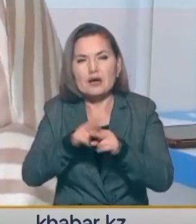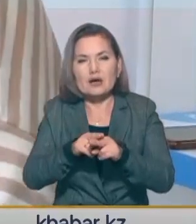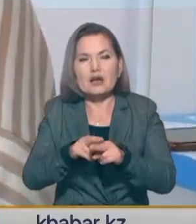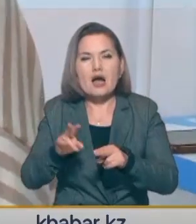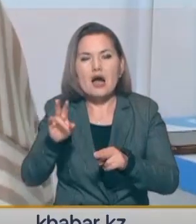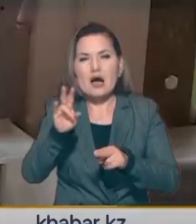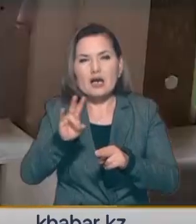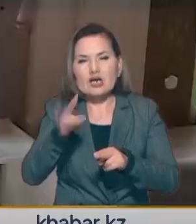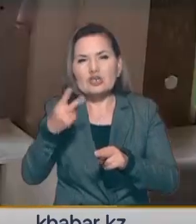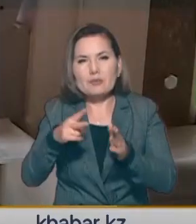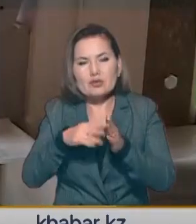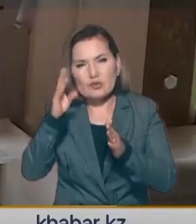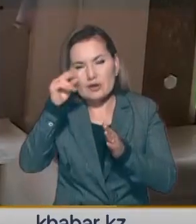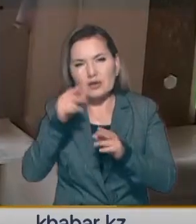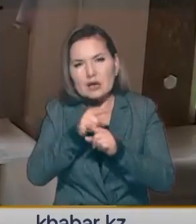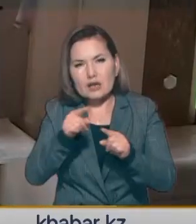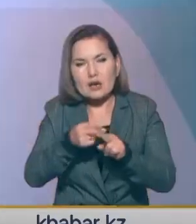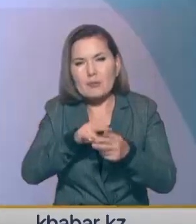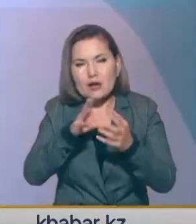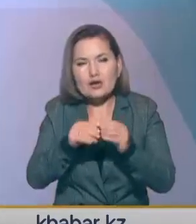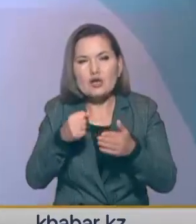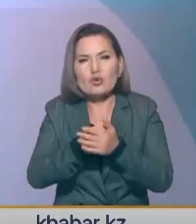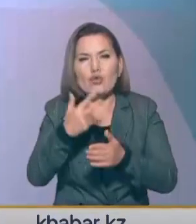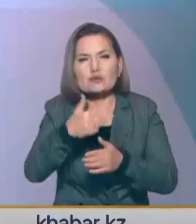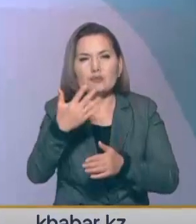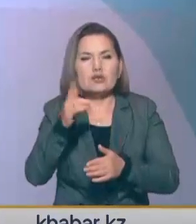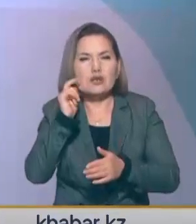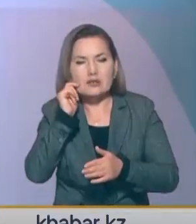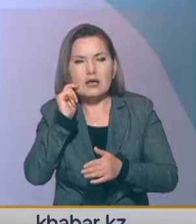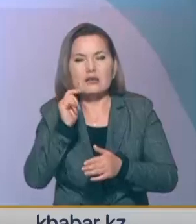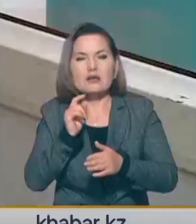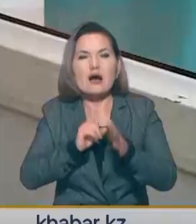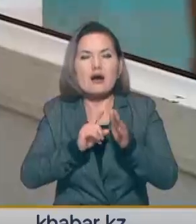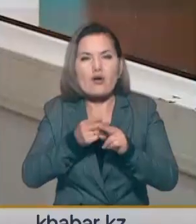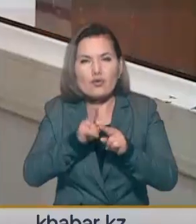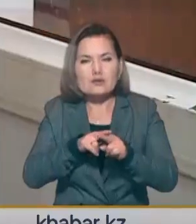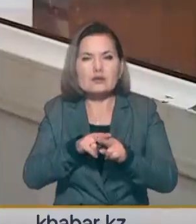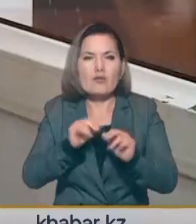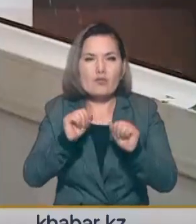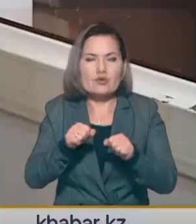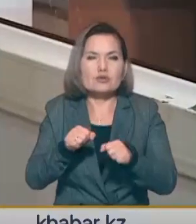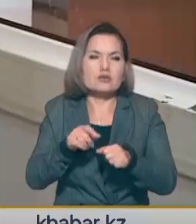29-ында аяқталады. Жобаға 18 бен 34 жас аралығындағы азаматтар қатыса алады. Дәл осындай кәсіпкерлік гранттары облысқа қарасты